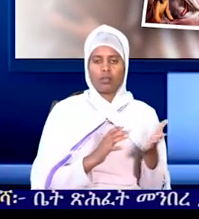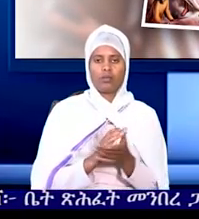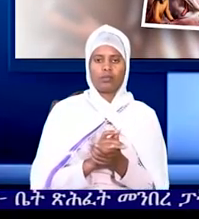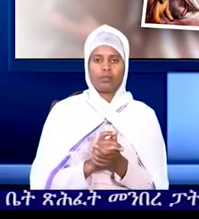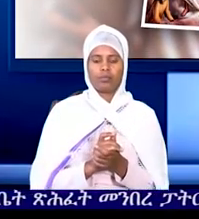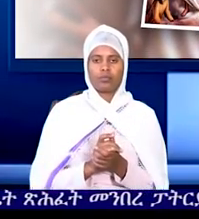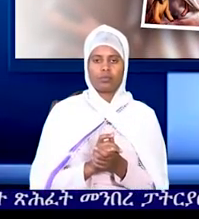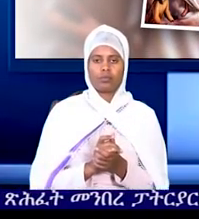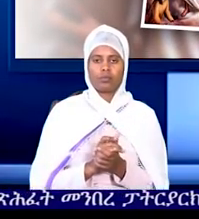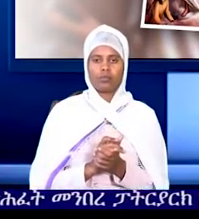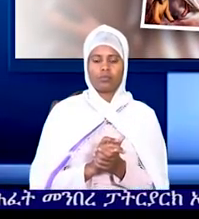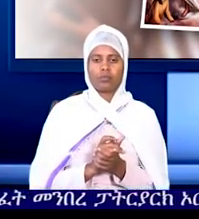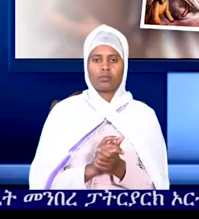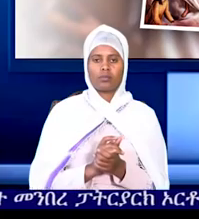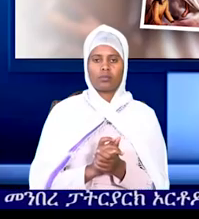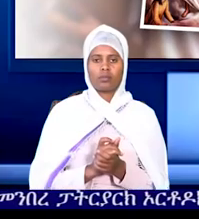መፅሓፈ ቀሌሜጦስ